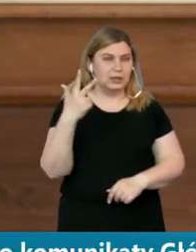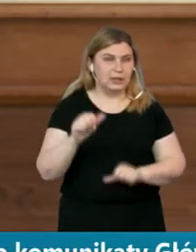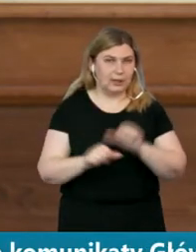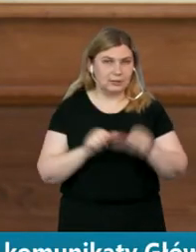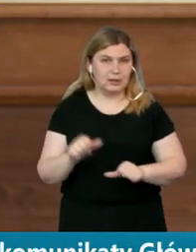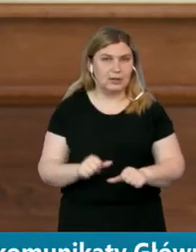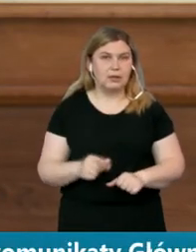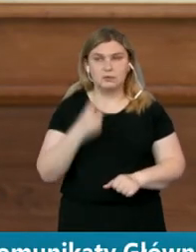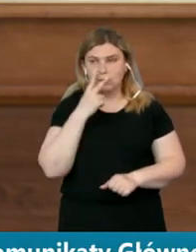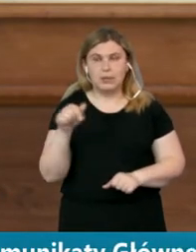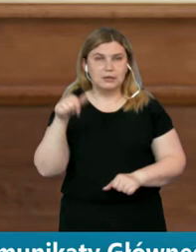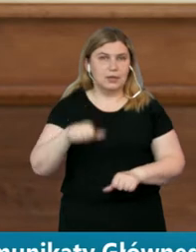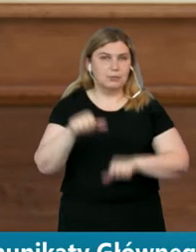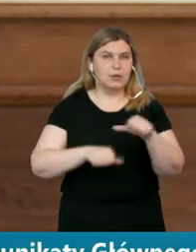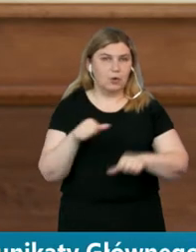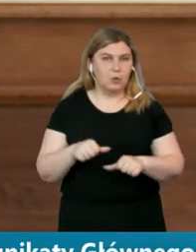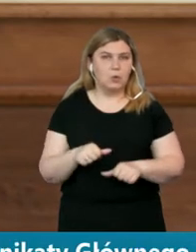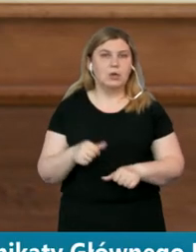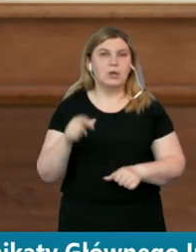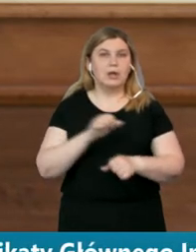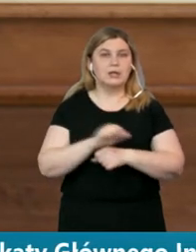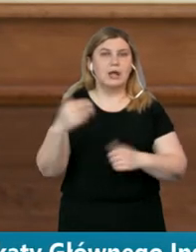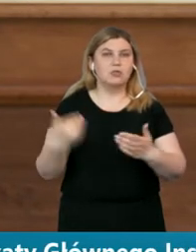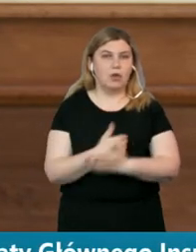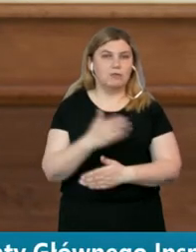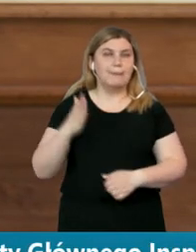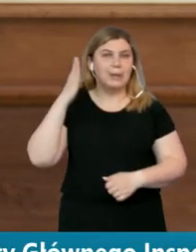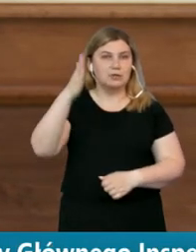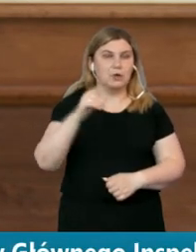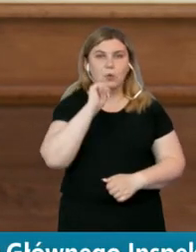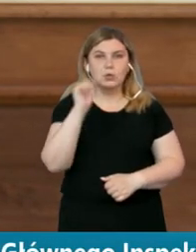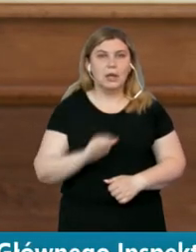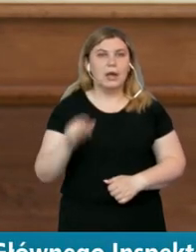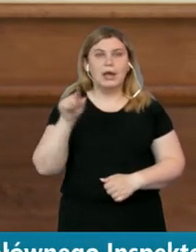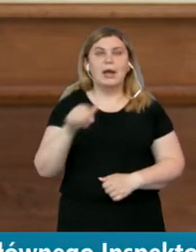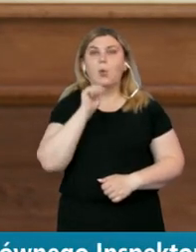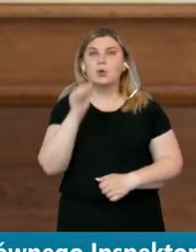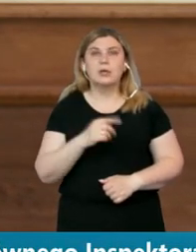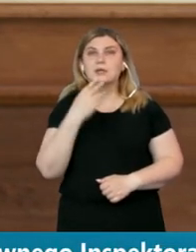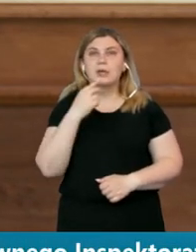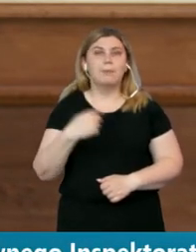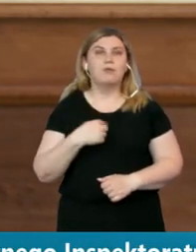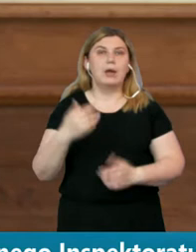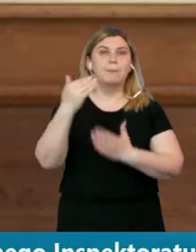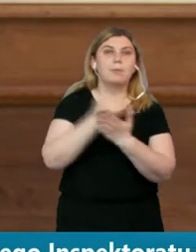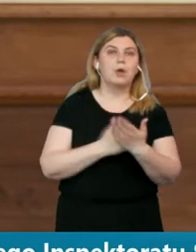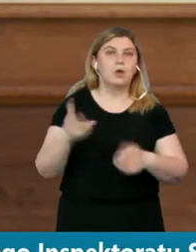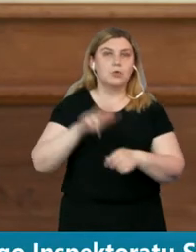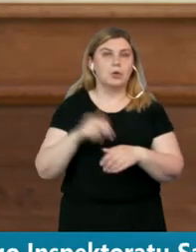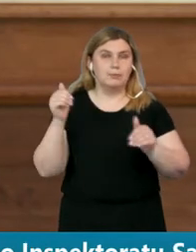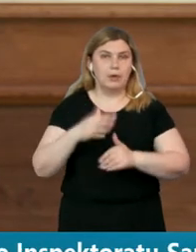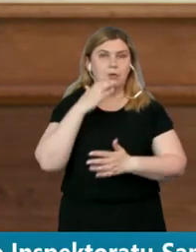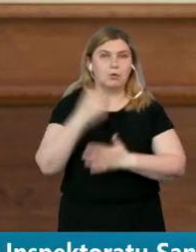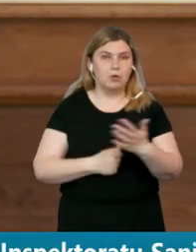weźmy sytuację tego roku. Właściwie jesteśmy już w nowej perspektywie unijnej, a Unia nawet nie określiła programów, z których moglibyśmy korzystać. Więc